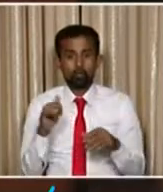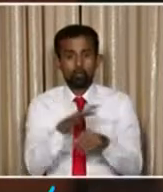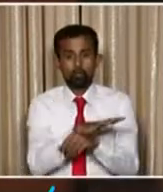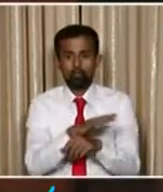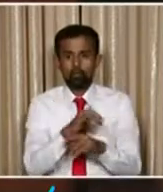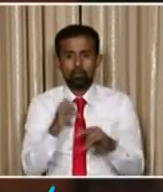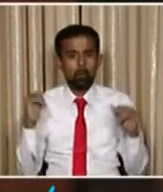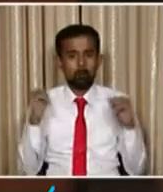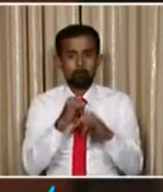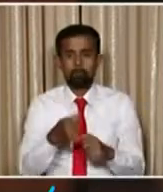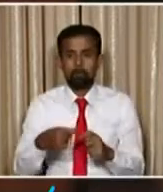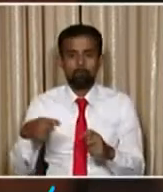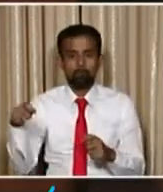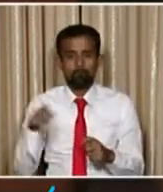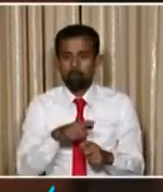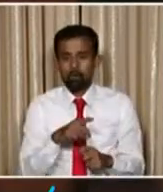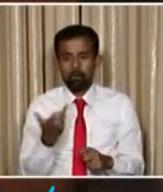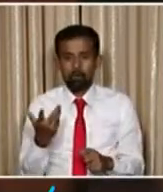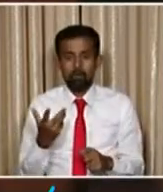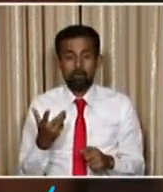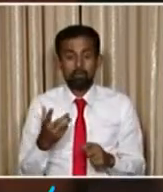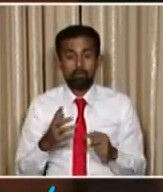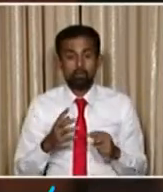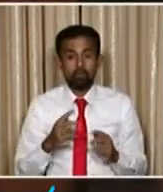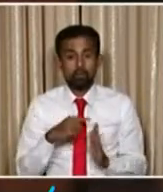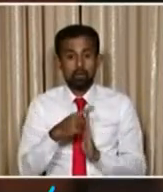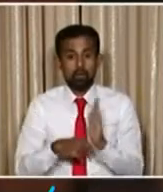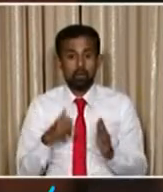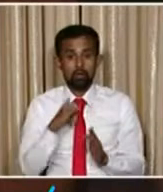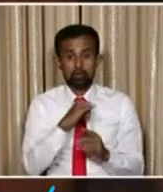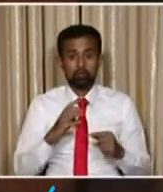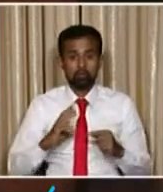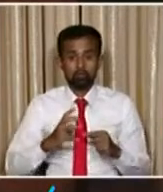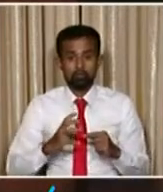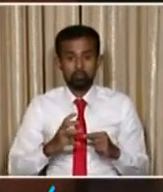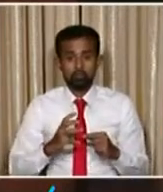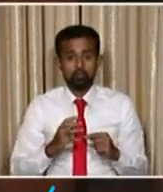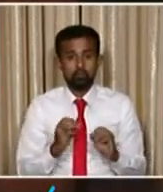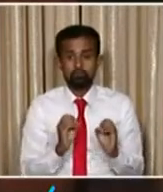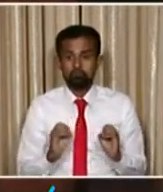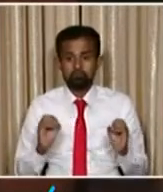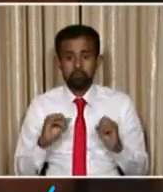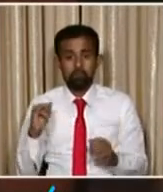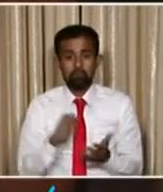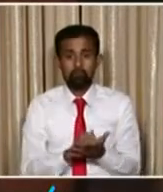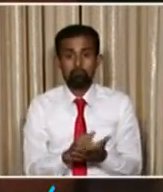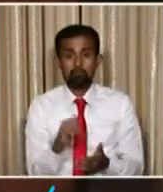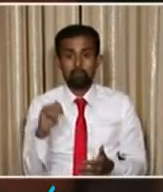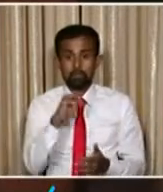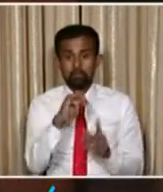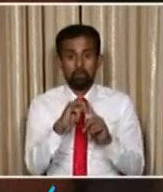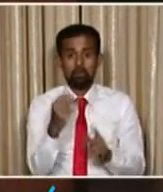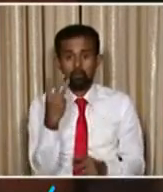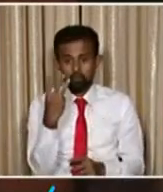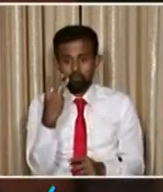කවුරුත් ප්ලේන් ගත්තේ නැහැ. දැනට එන්ජින් ශ්‍රී ලංකන් ගුවන් යානාවේ එන්ජින් නැතිව ප්ලේන් තුනක් තියෙනවා. මේ එන්ජින් උනත් ඒ